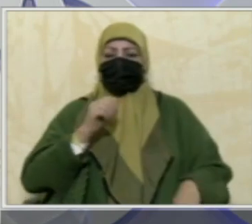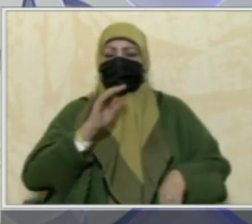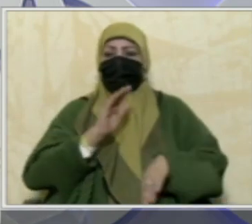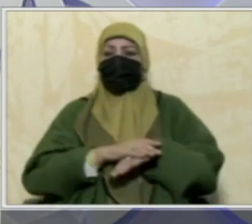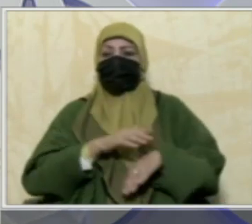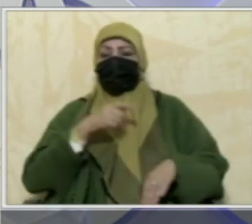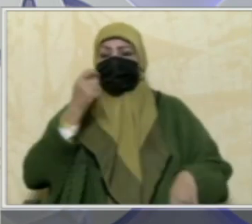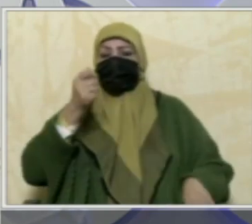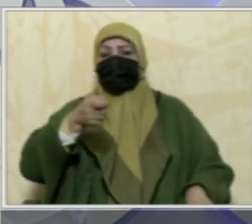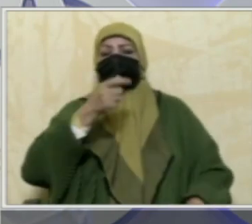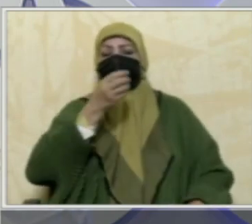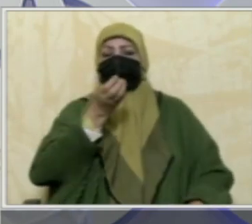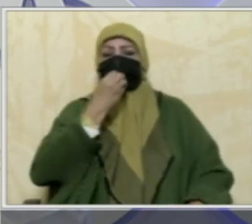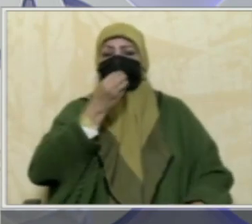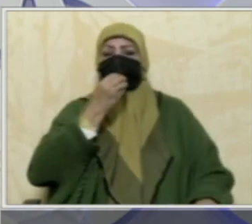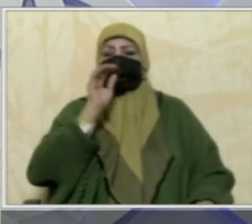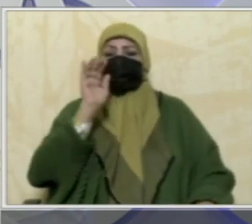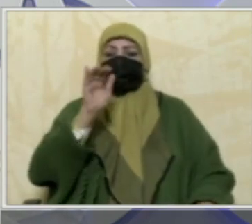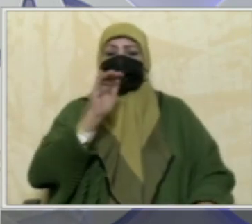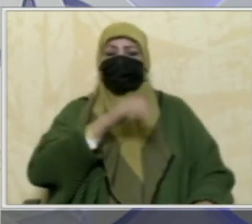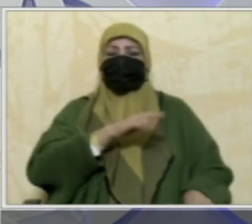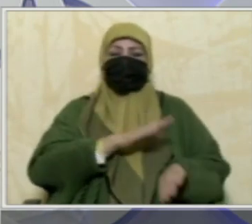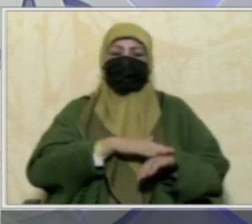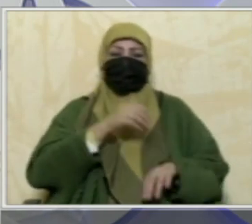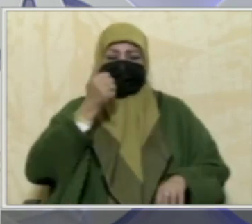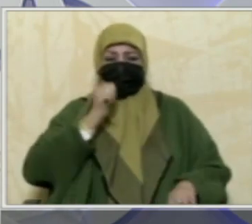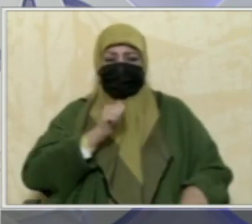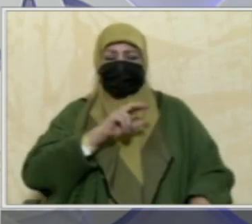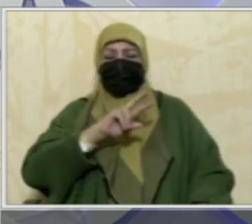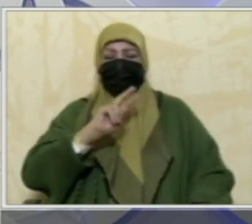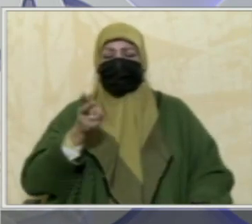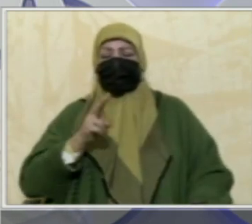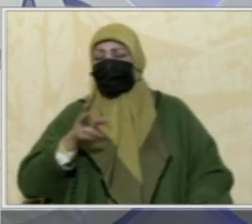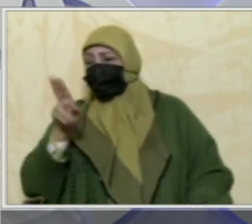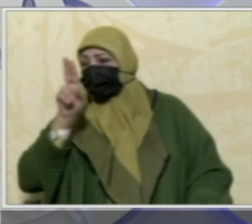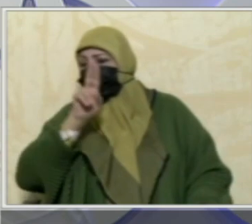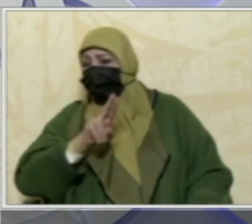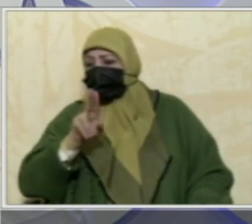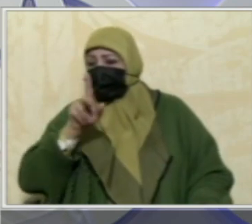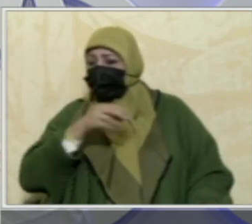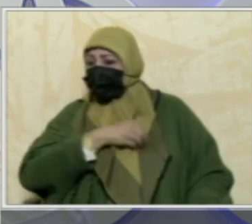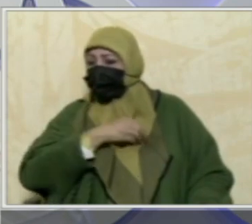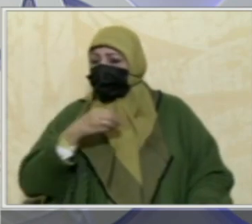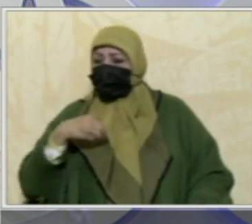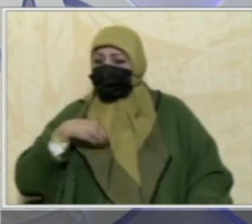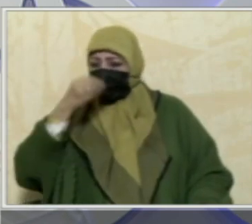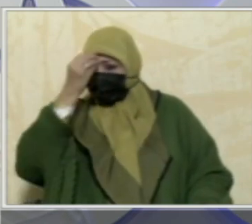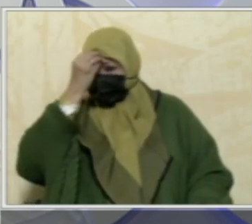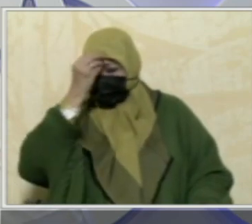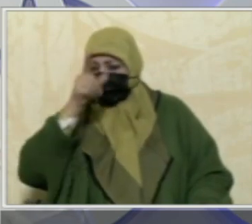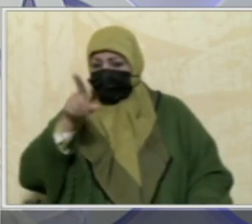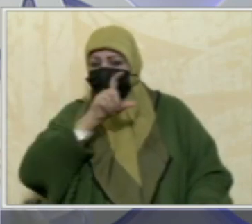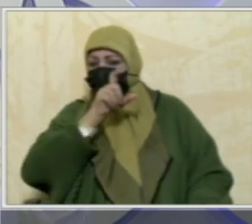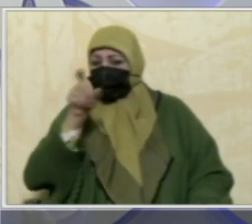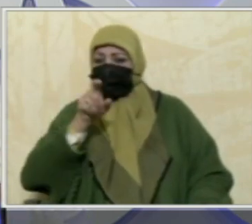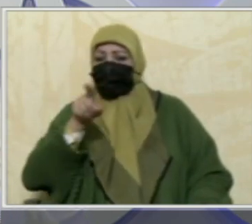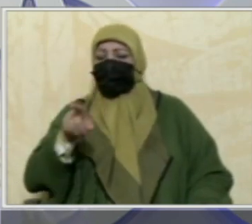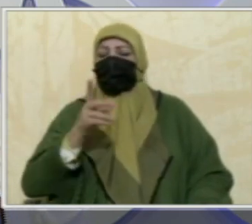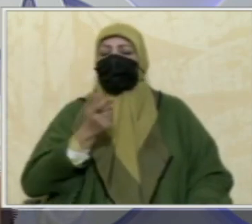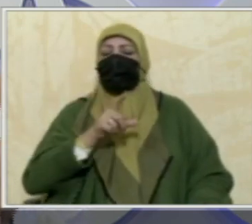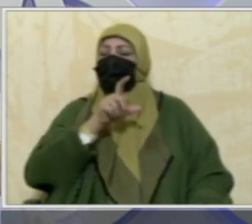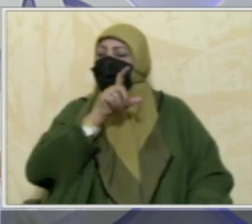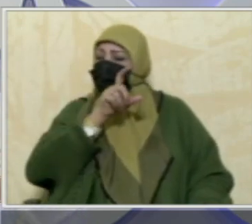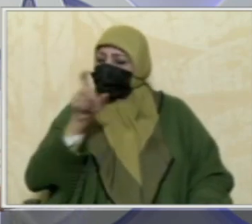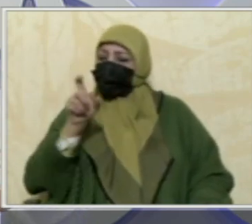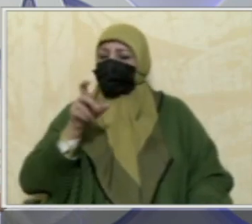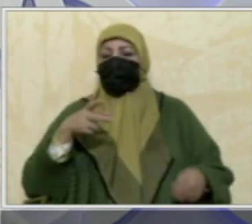صدقه لكن لابد ان نساله مسلم ولا غير مسلم غير المسلم لا يطعم من الاضحيه يعني ممكن انت غير